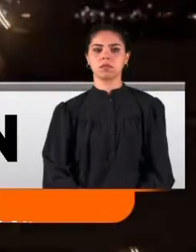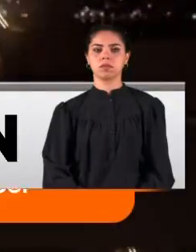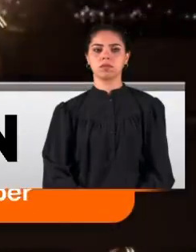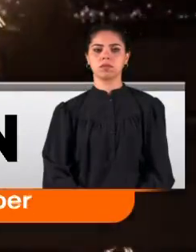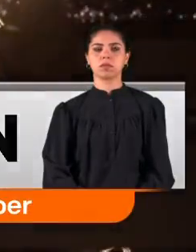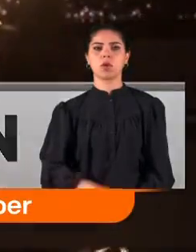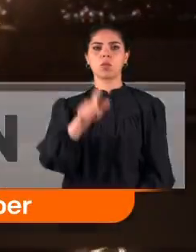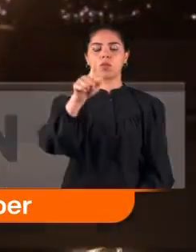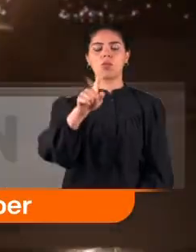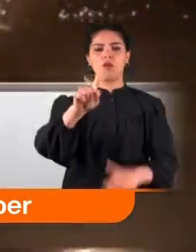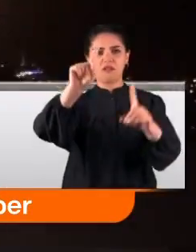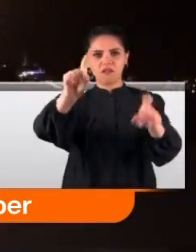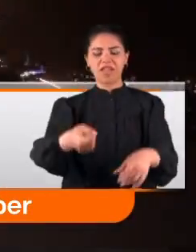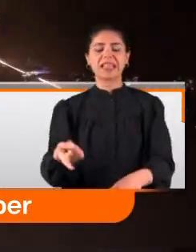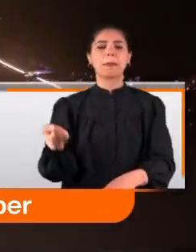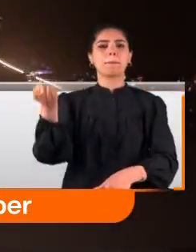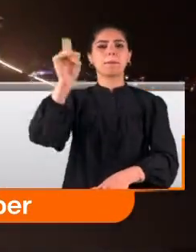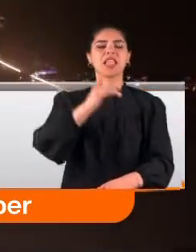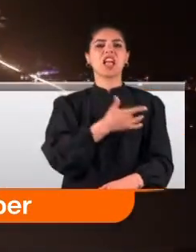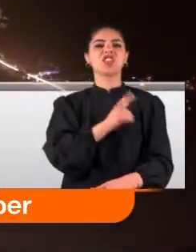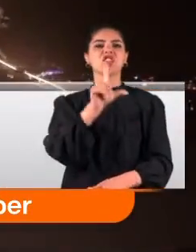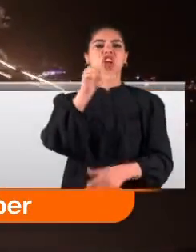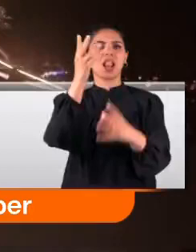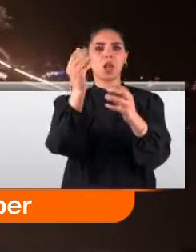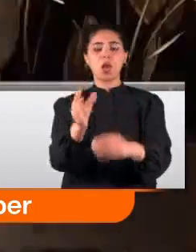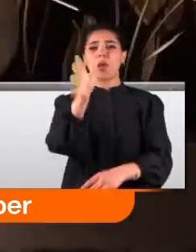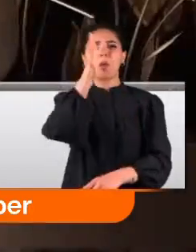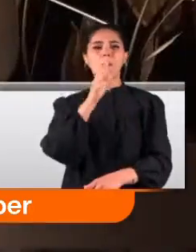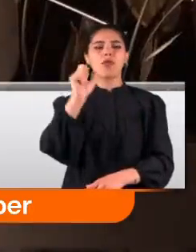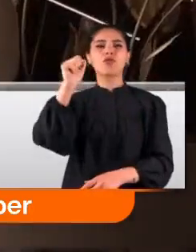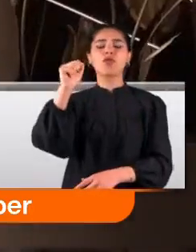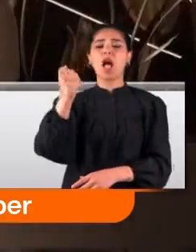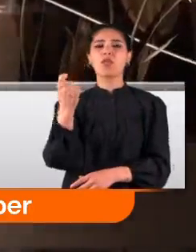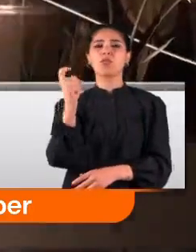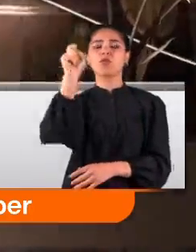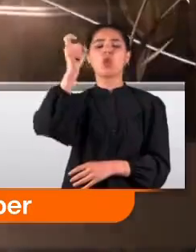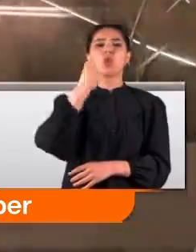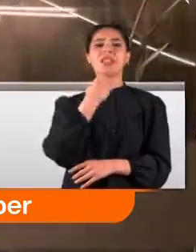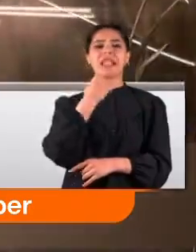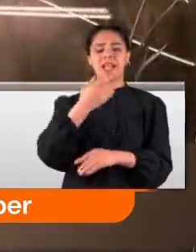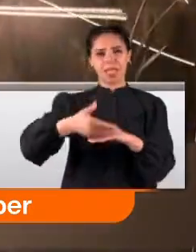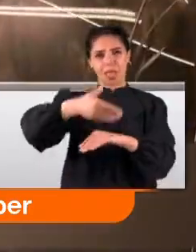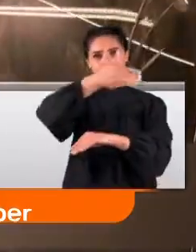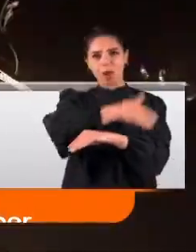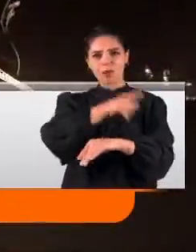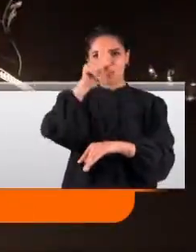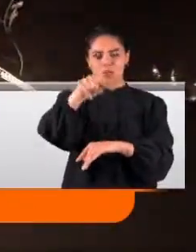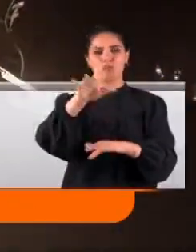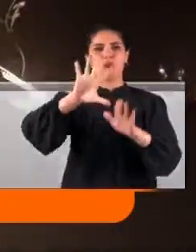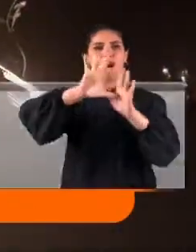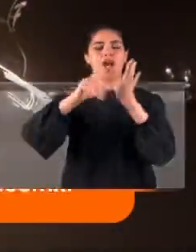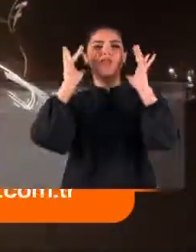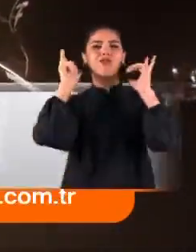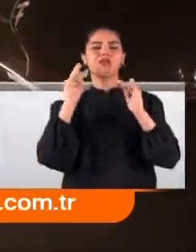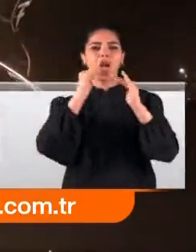Kutlu fetih yeniden canlandı. 569 yıl önce yaşanan o zafer, fethin sembolü Ayasofya Camii ile